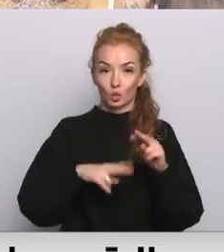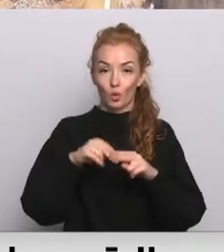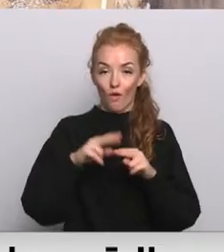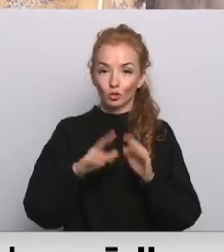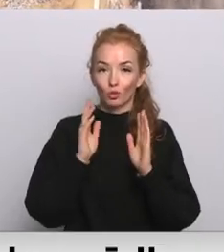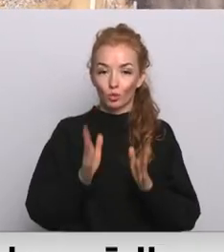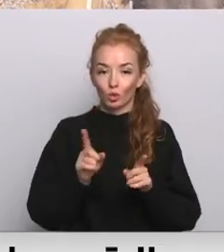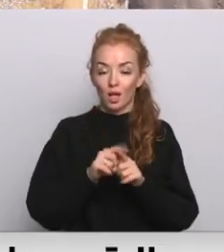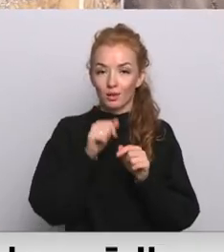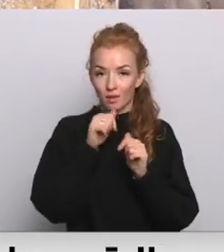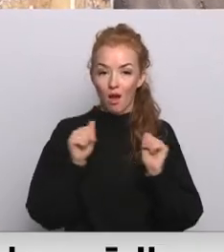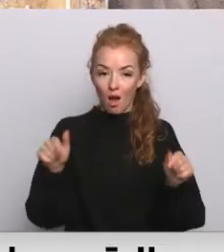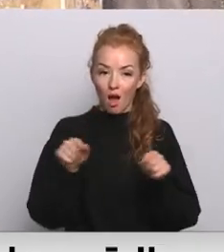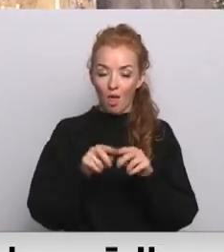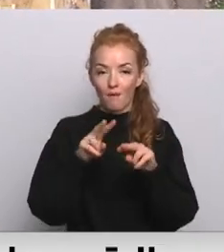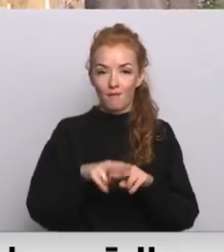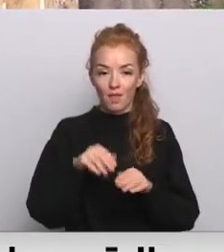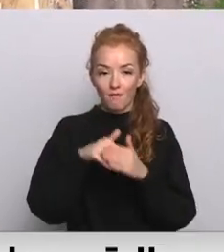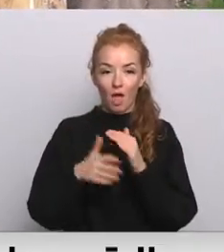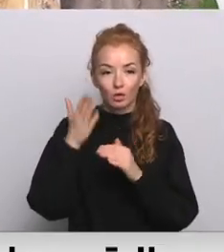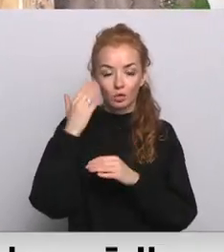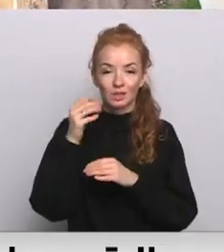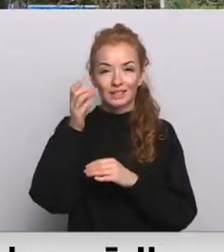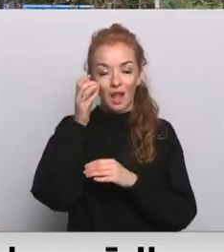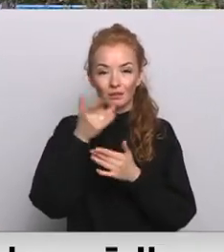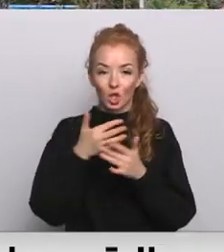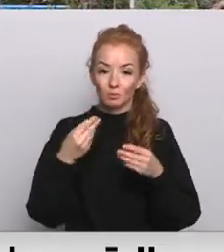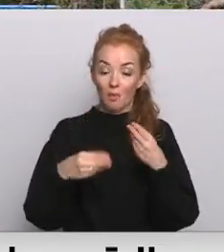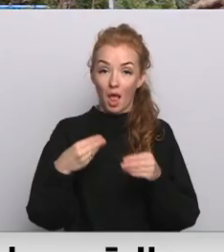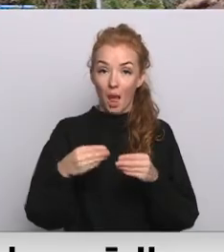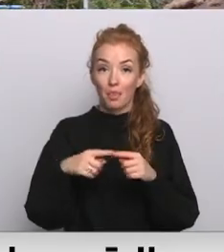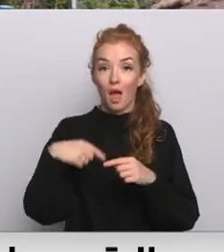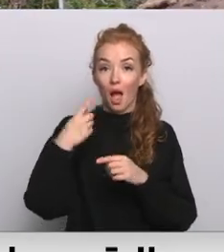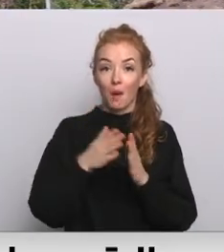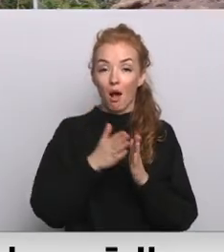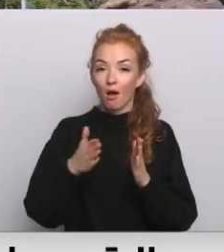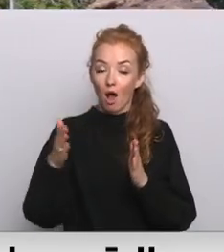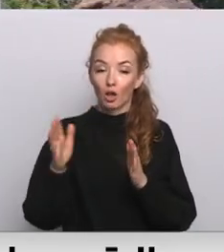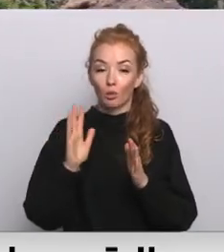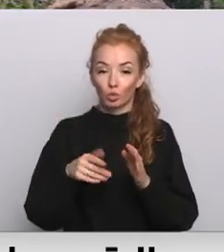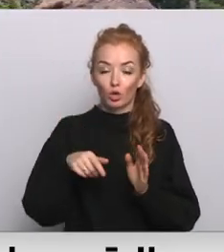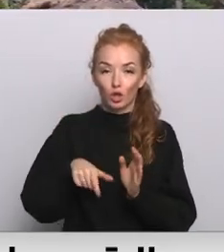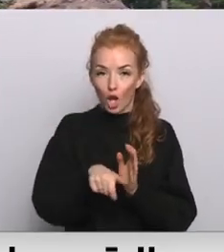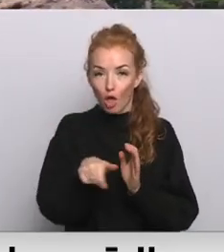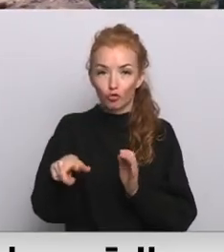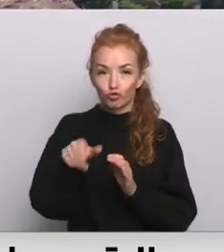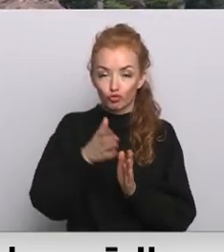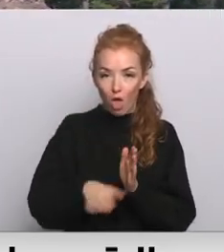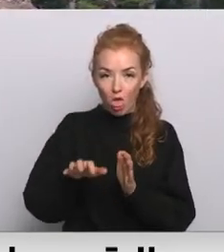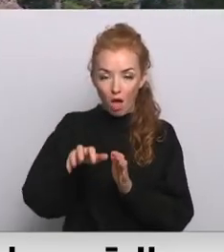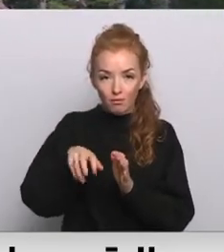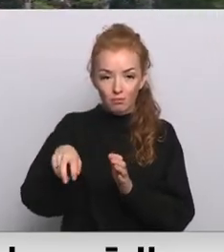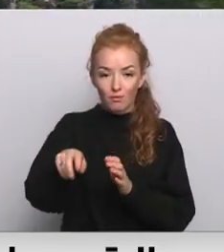būs ekspozīciju zāle, vieta vēsturiski zinātniskām spēlēm. Nākamajās kārtās taps tranšēju sistēma ar bunkuru un